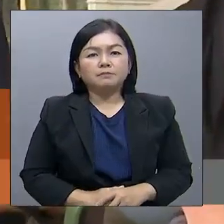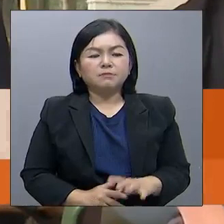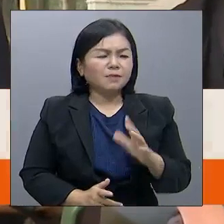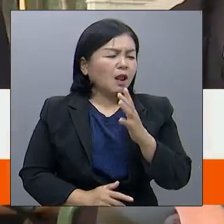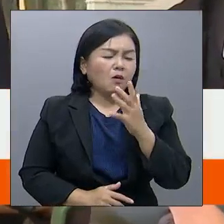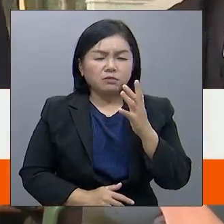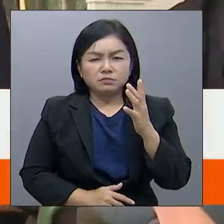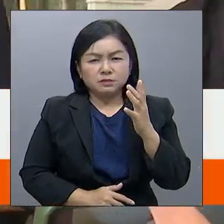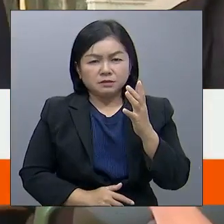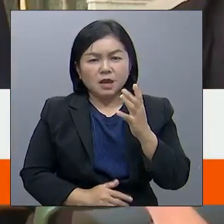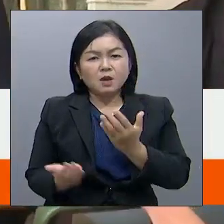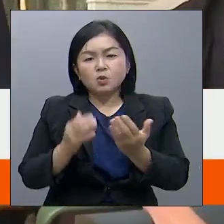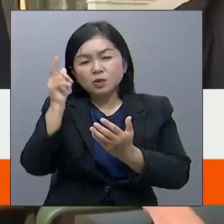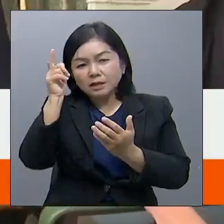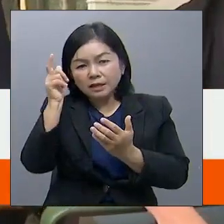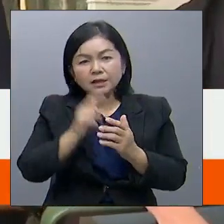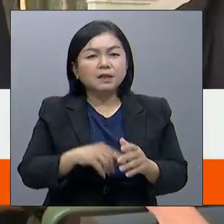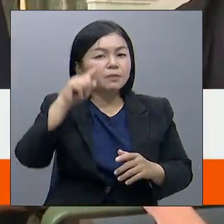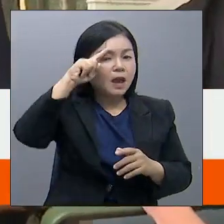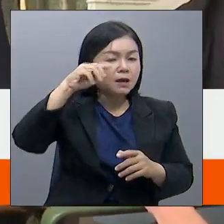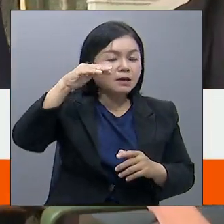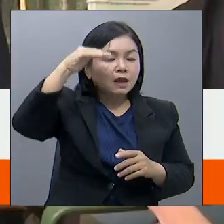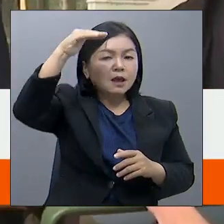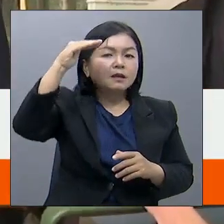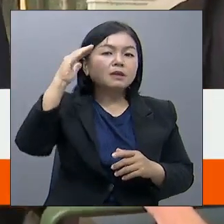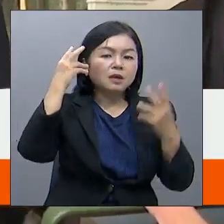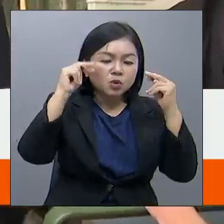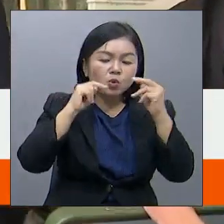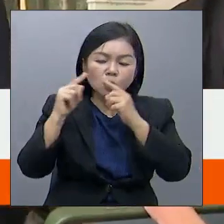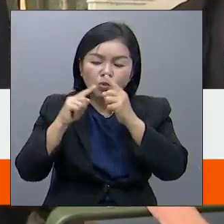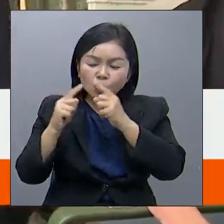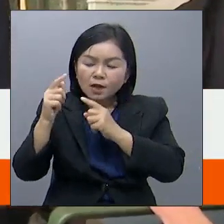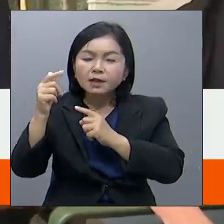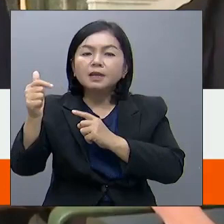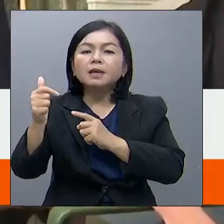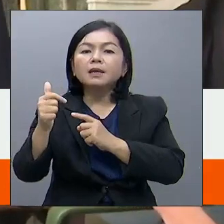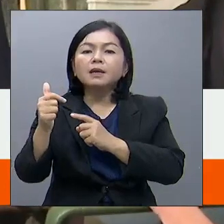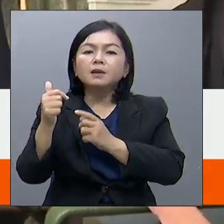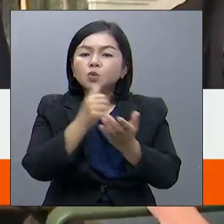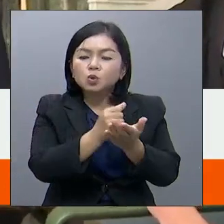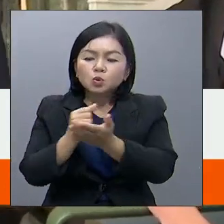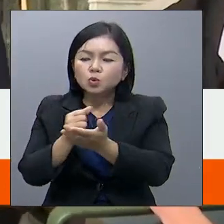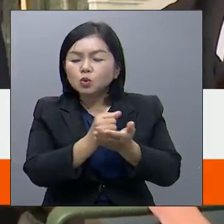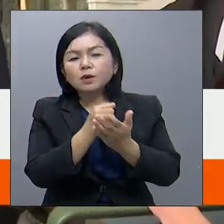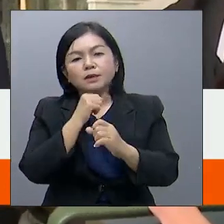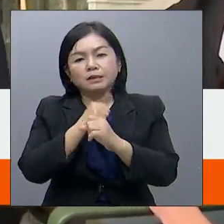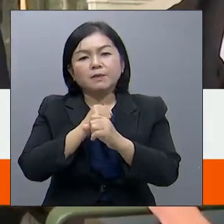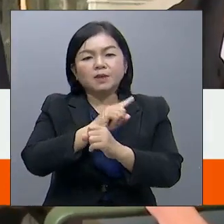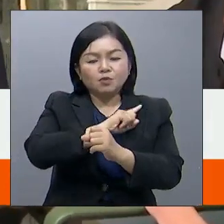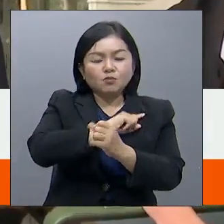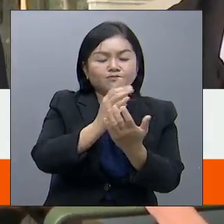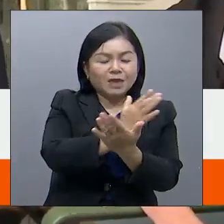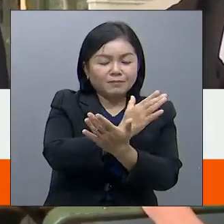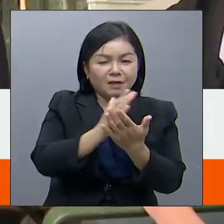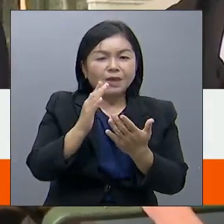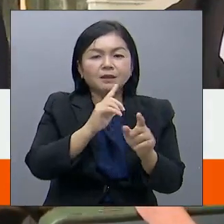เพราะว่าคุณุยิงกับท่านนายกเนี่ยคุยกันดีตลอดนะครับแล้วเราก็รู้ว่าเราก็ช่วยกันแบ่งหน้าที่เพราะฉะนั้นหน้าที่ตาม